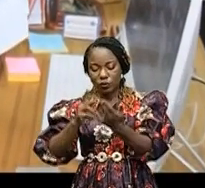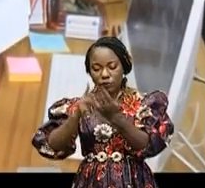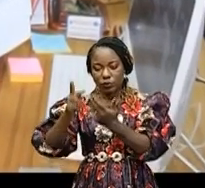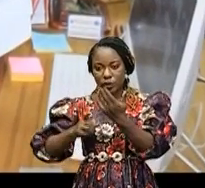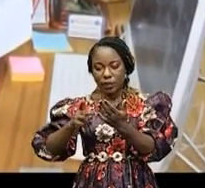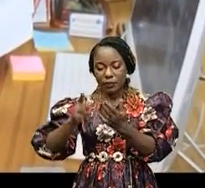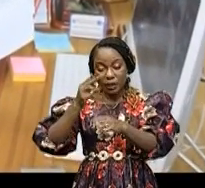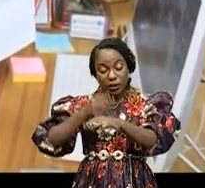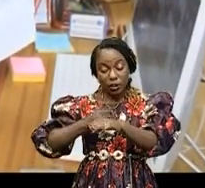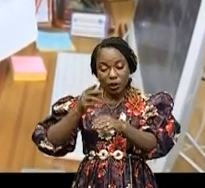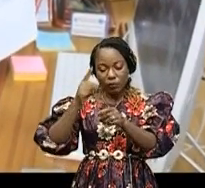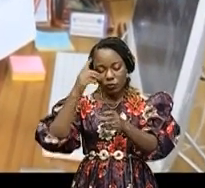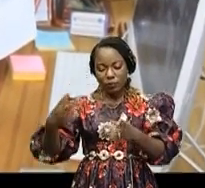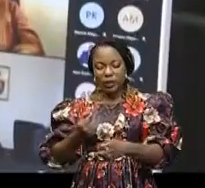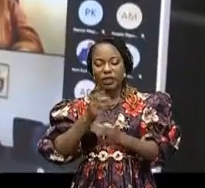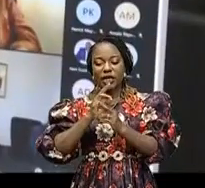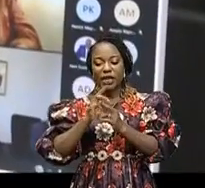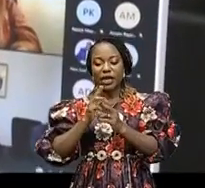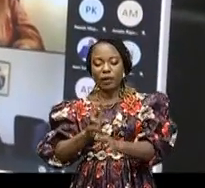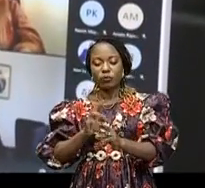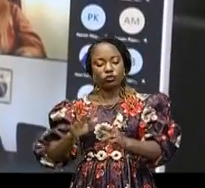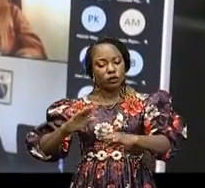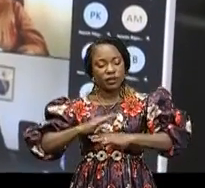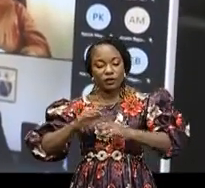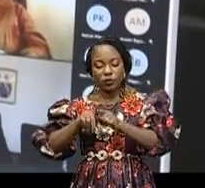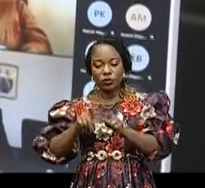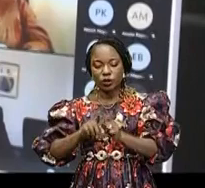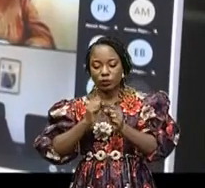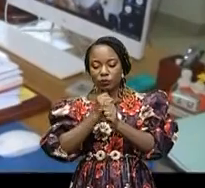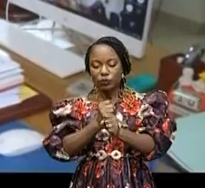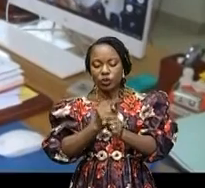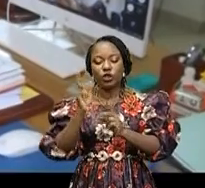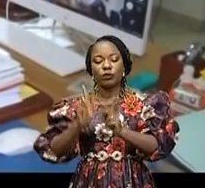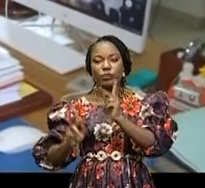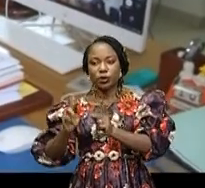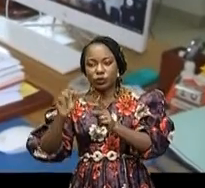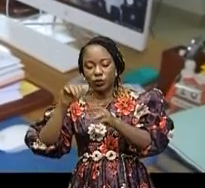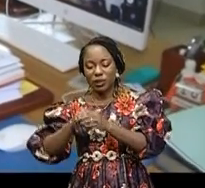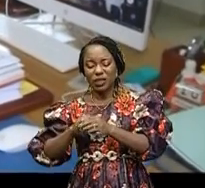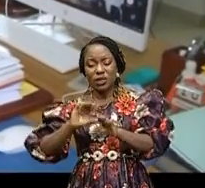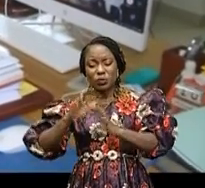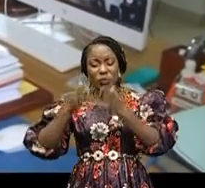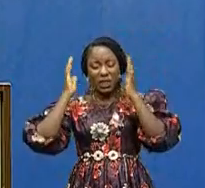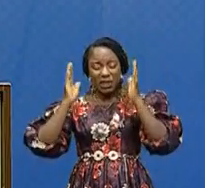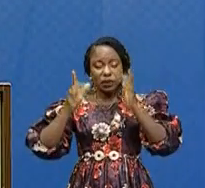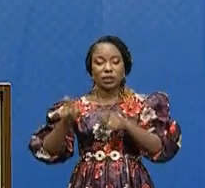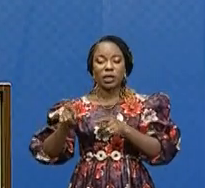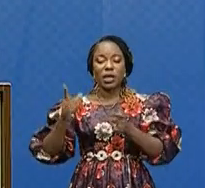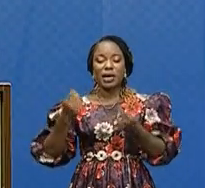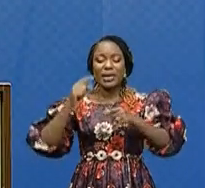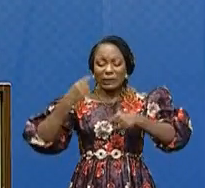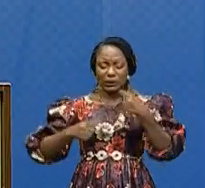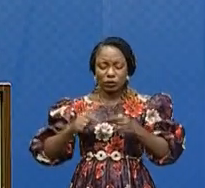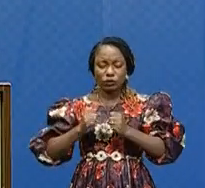le temps afin d'obtenir des résultats satisfaisants et mieux protéger nos populations de ces dangers. Après débat et